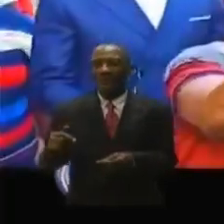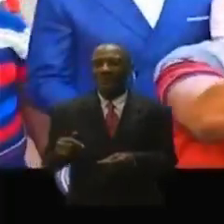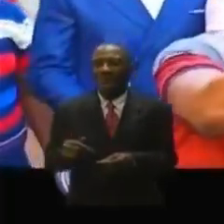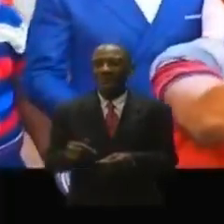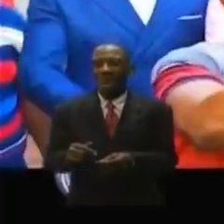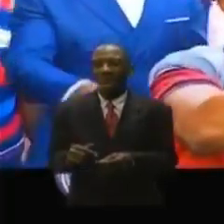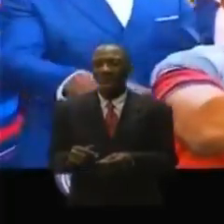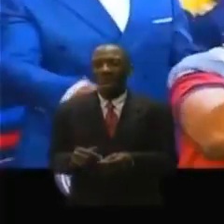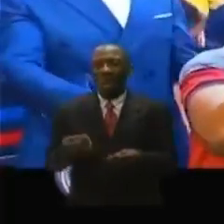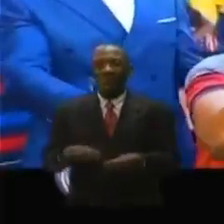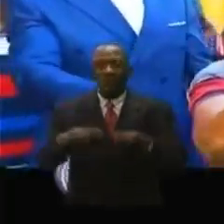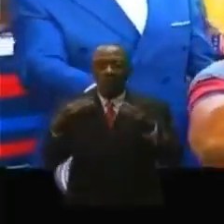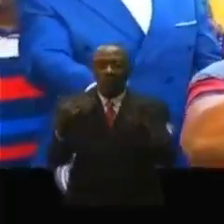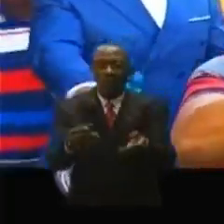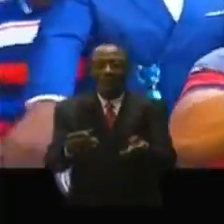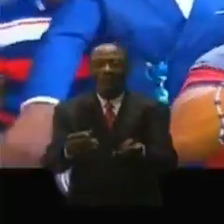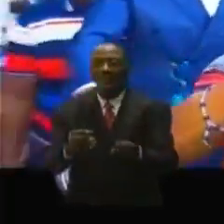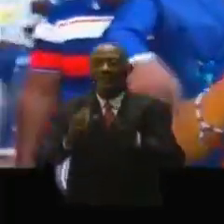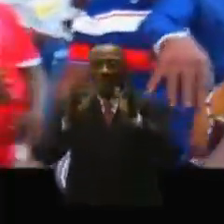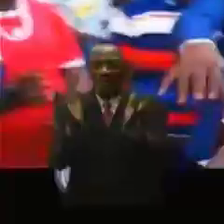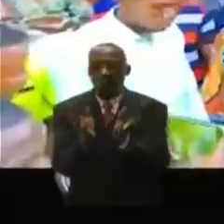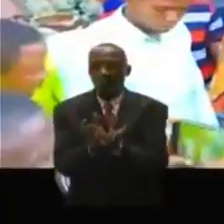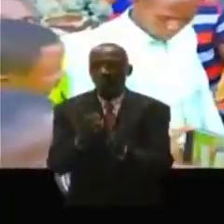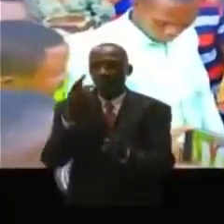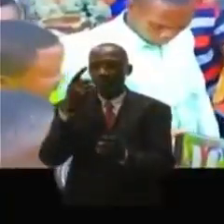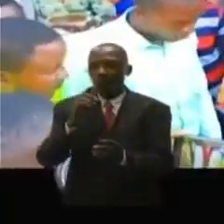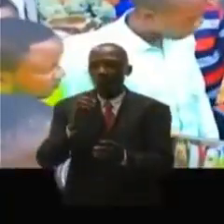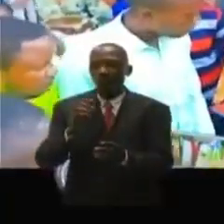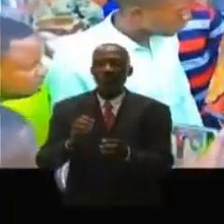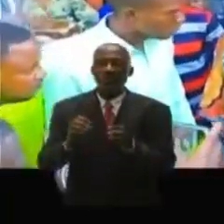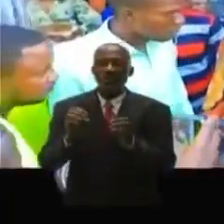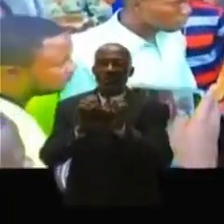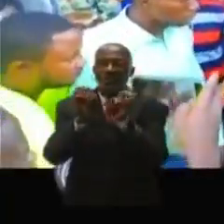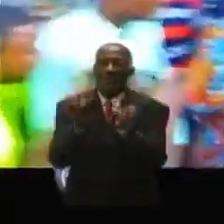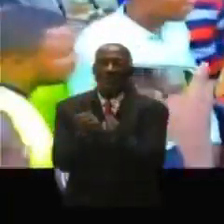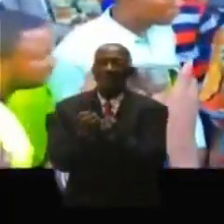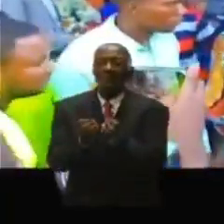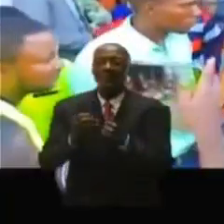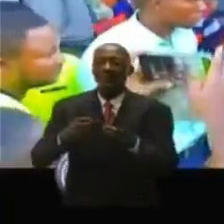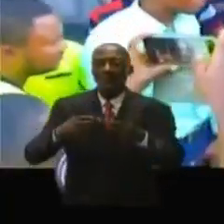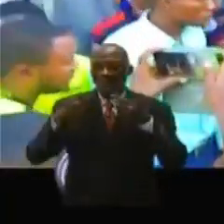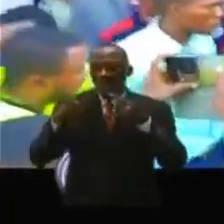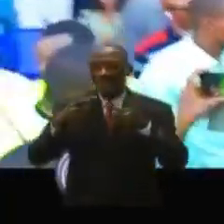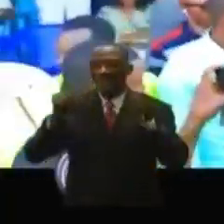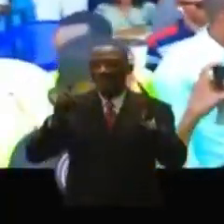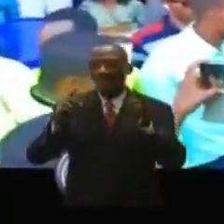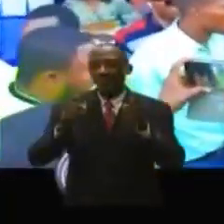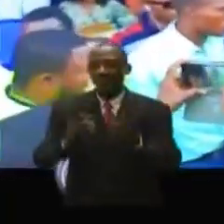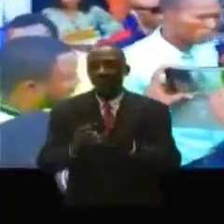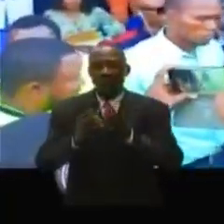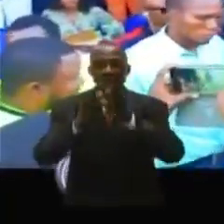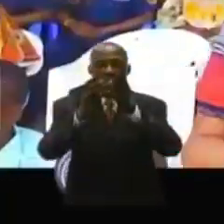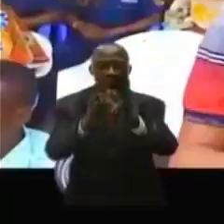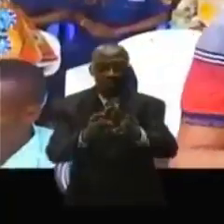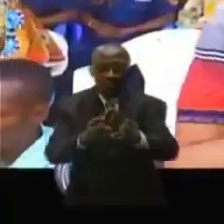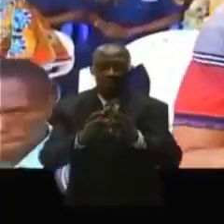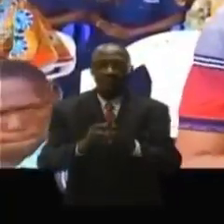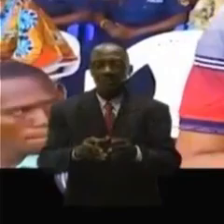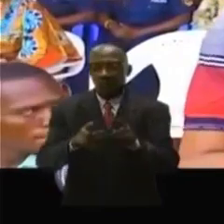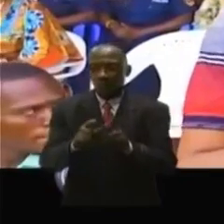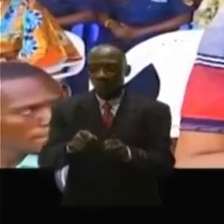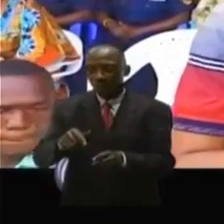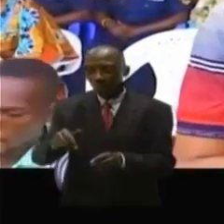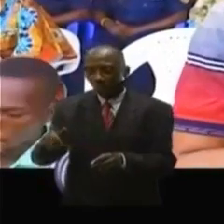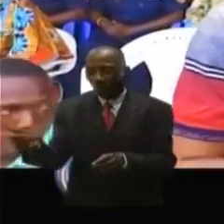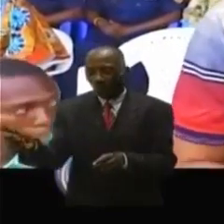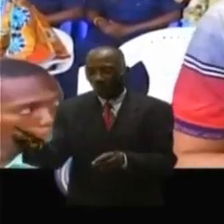au nom de son Excellence Monsieur le gouverneur du Bazouélé, le professeur Nzanza Bomiti Jean-Robert, remercié toutes les équipes qui ont pris part et